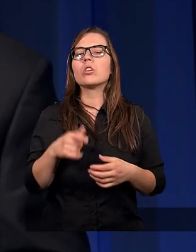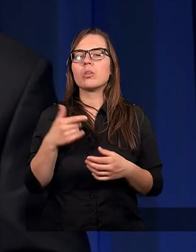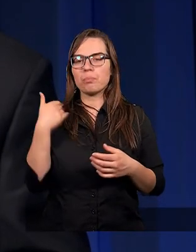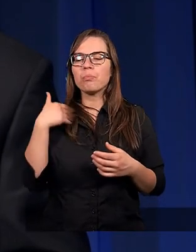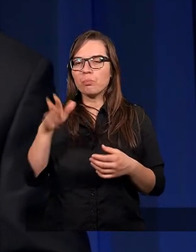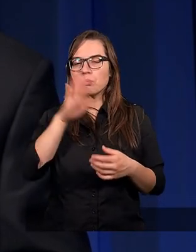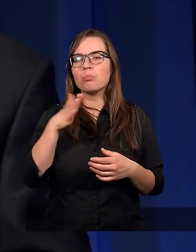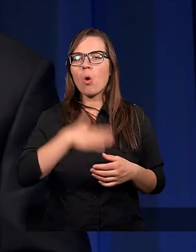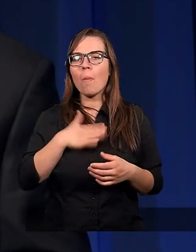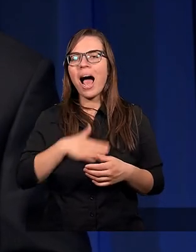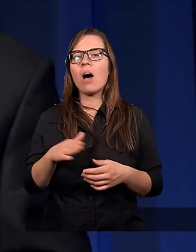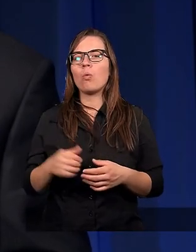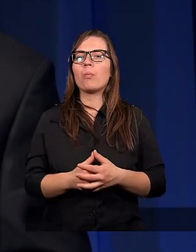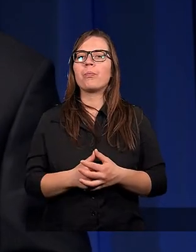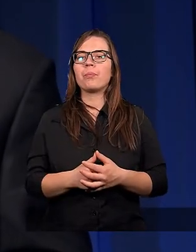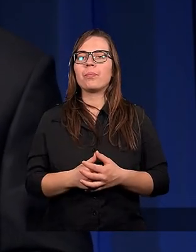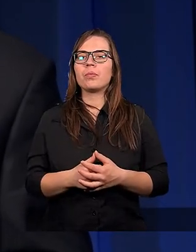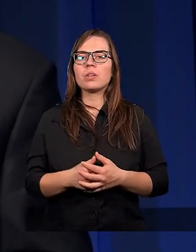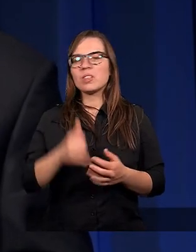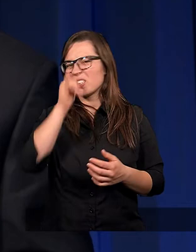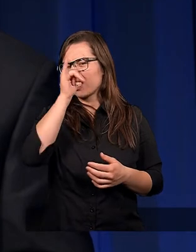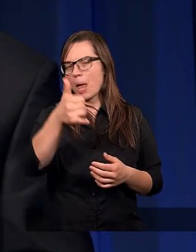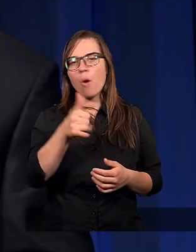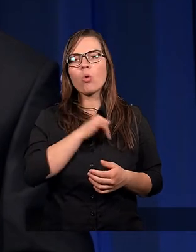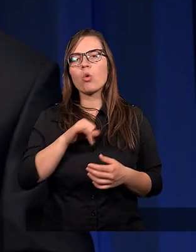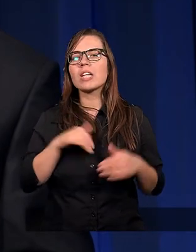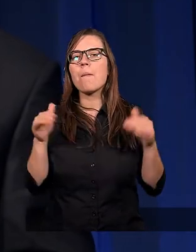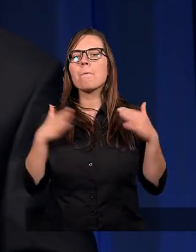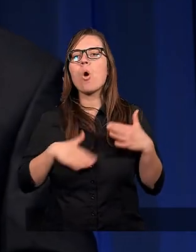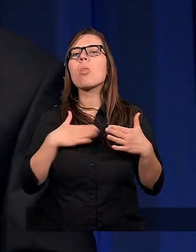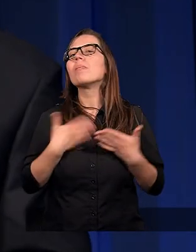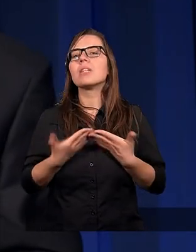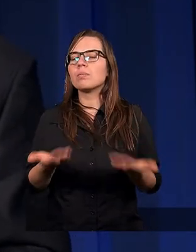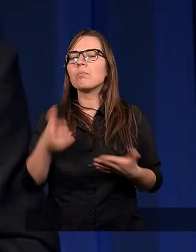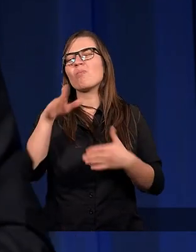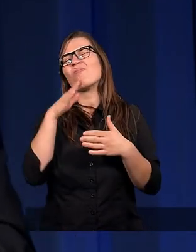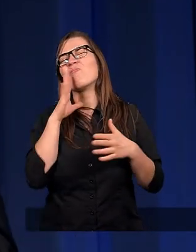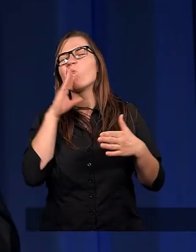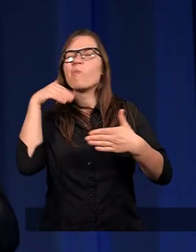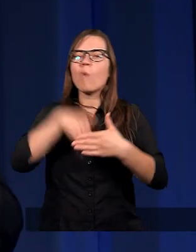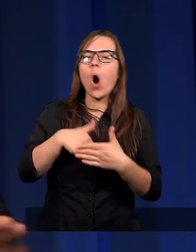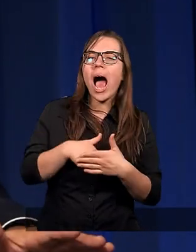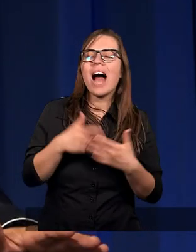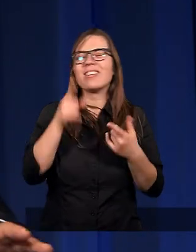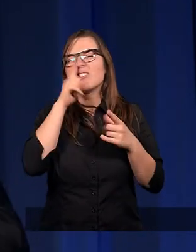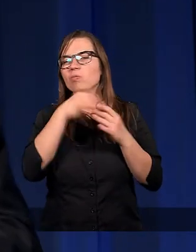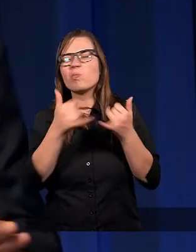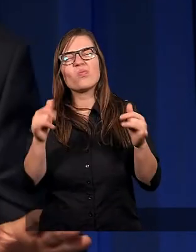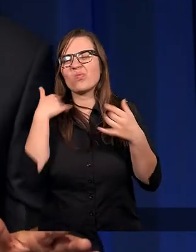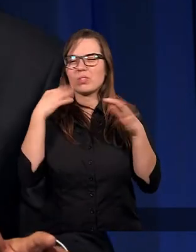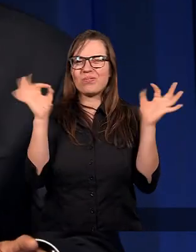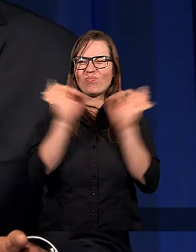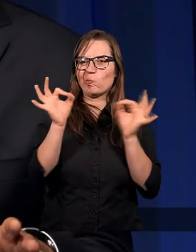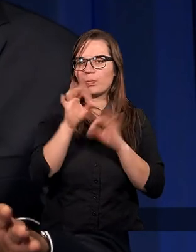Bogu się podobało. Nie mogło się podobać. Poziom moralny, poziom etyczny to ruina, to